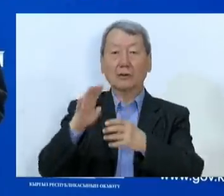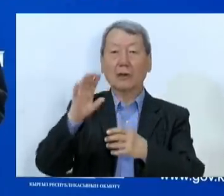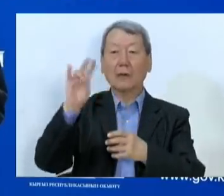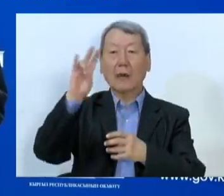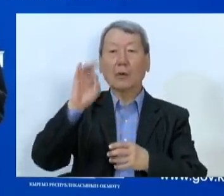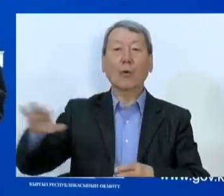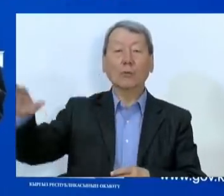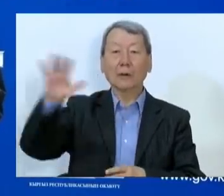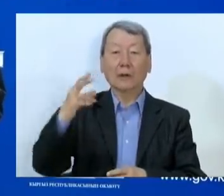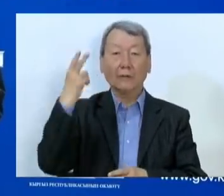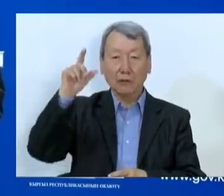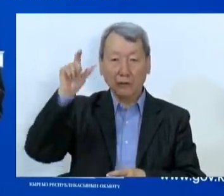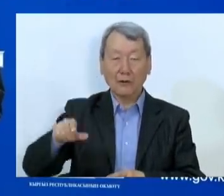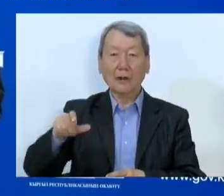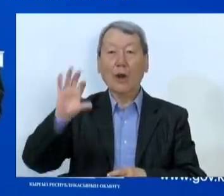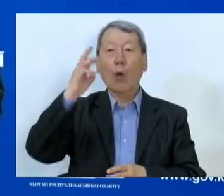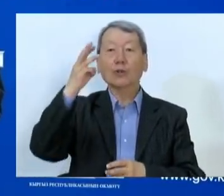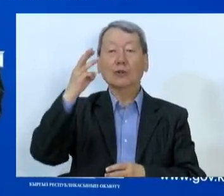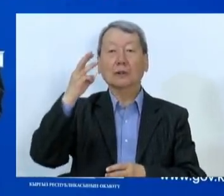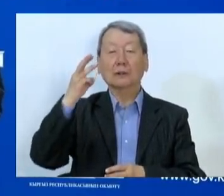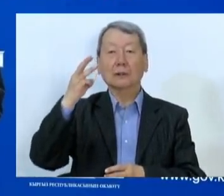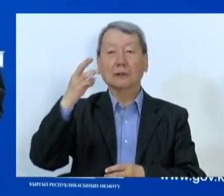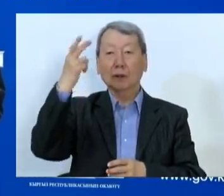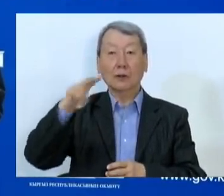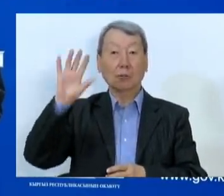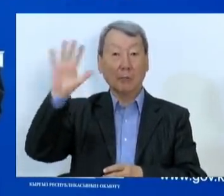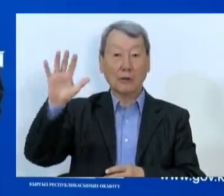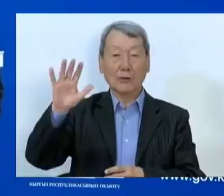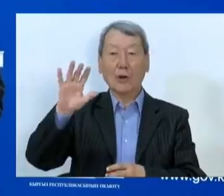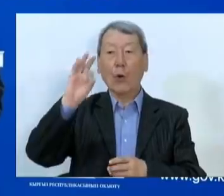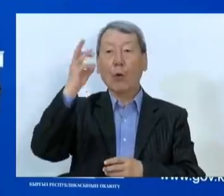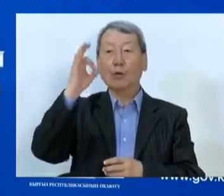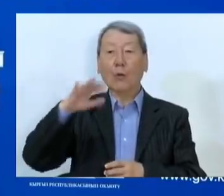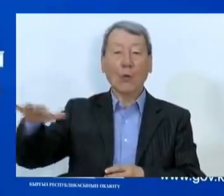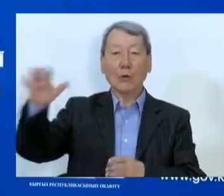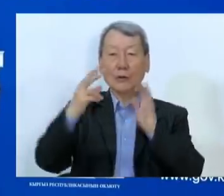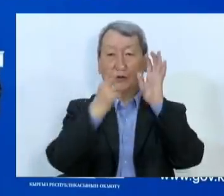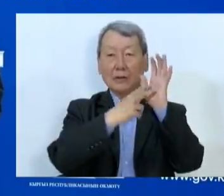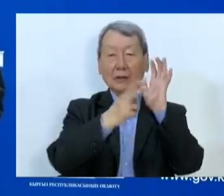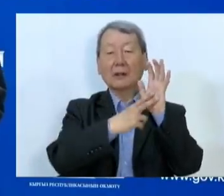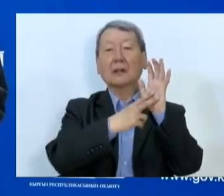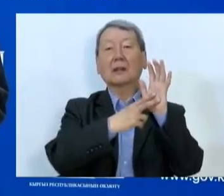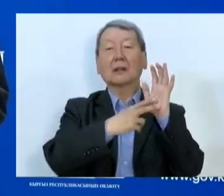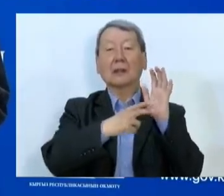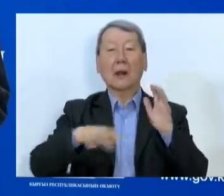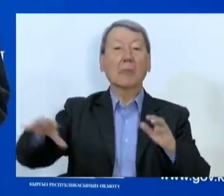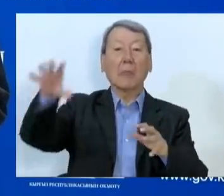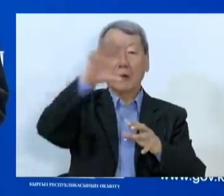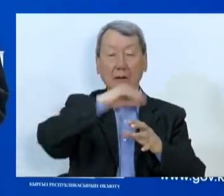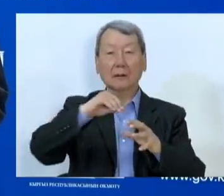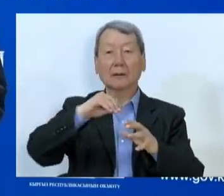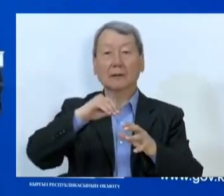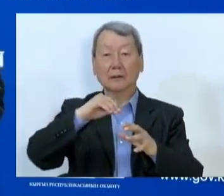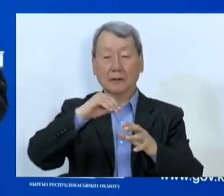областынан 2 бейтап, Ош шаарынан 25, Ош областынан 7. Баары тең кайталап